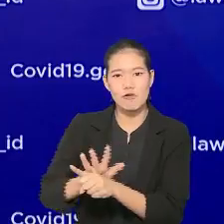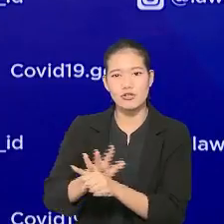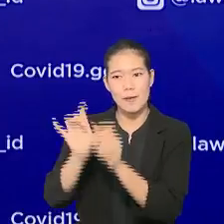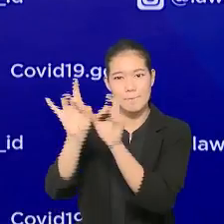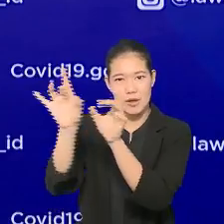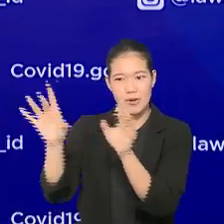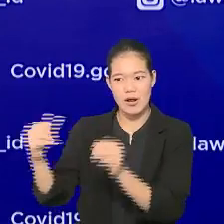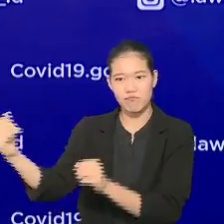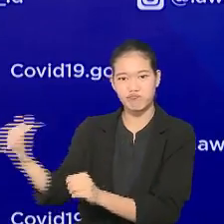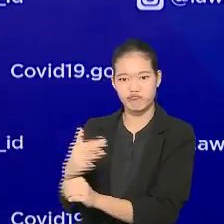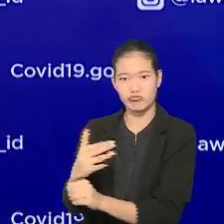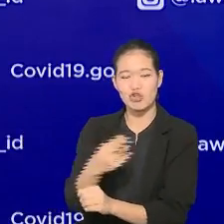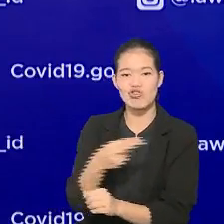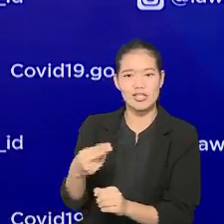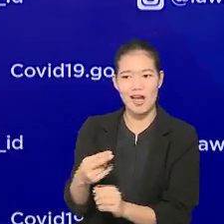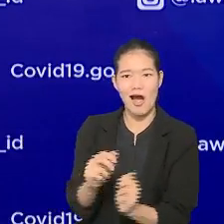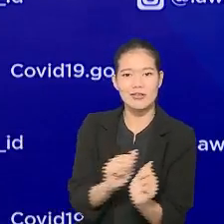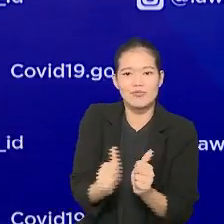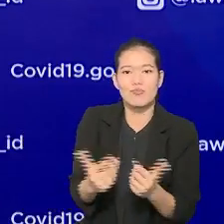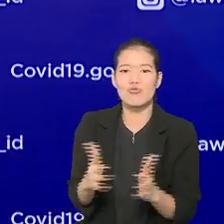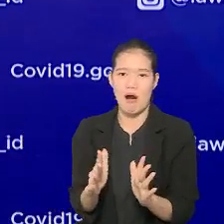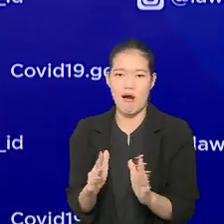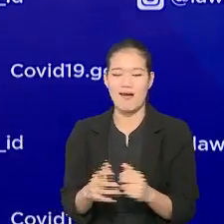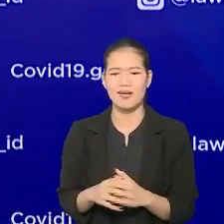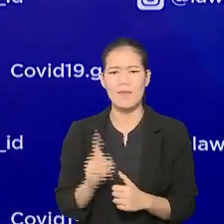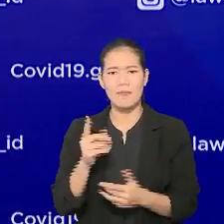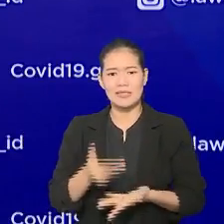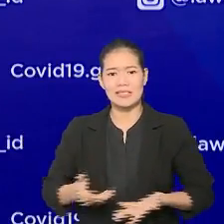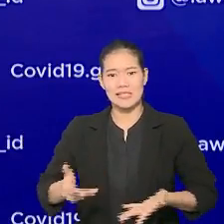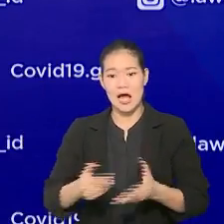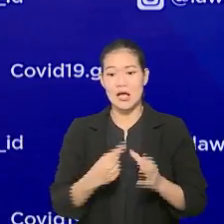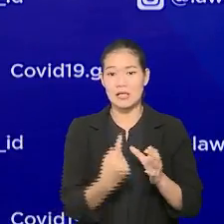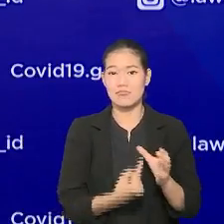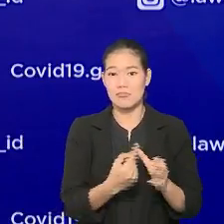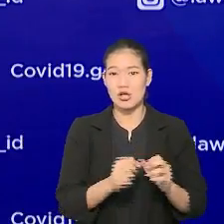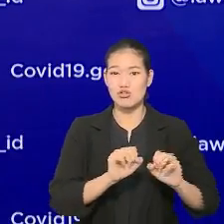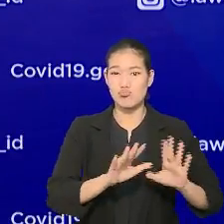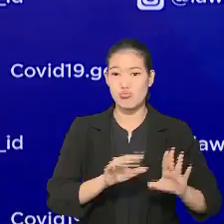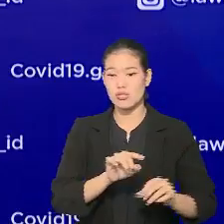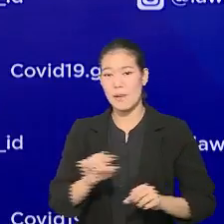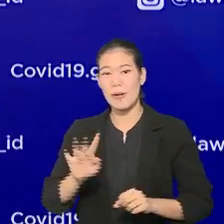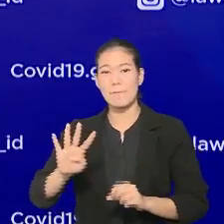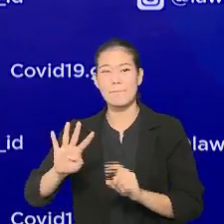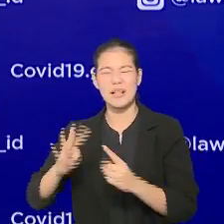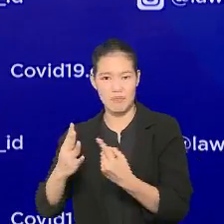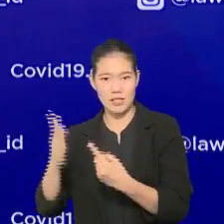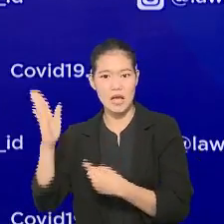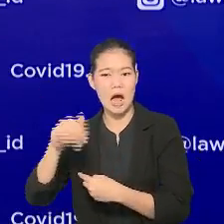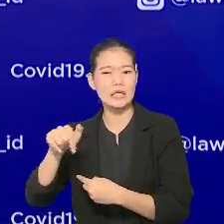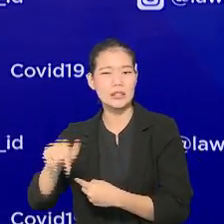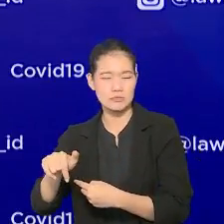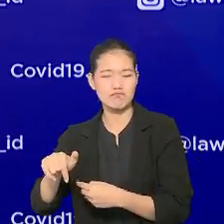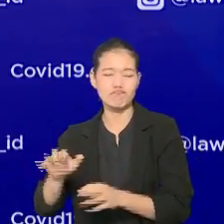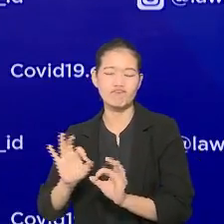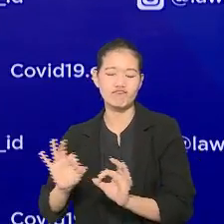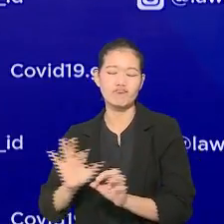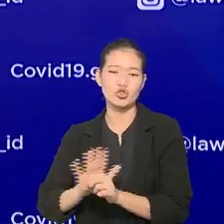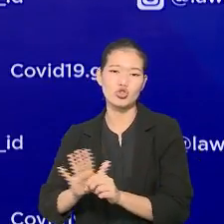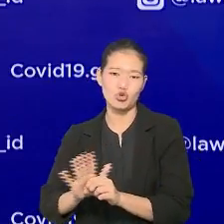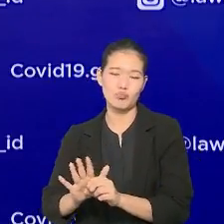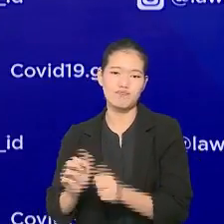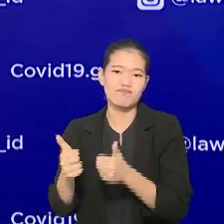di Indonesia. Hal ini mengingat masa karantina 10 sampai dengan 14 hari dinilai cukup